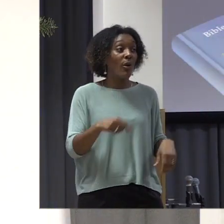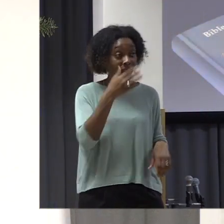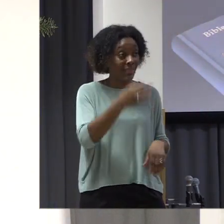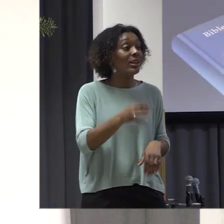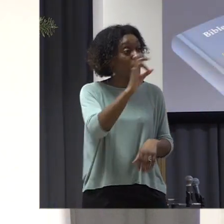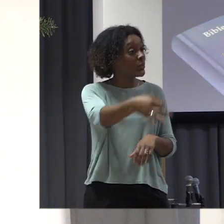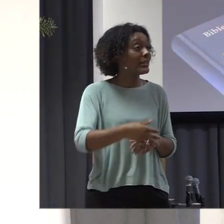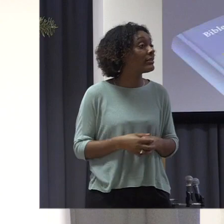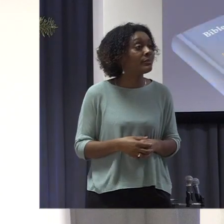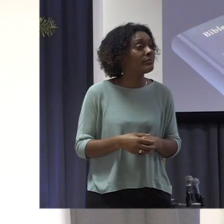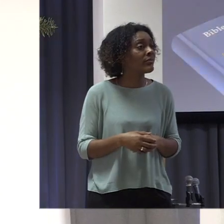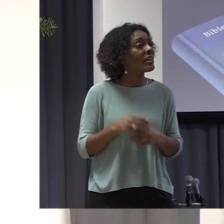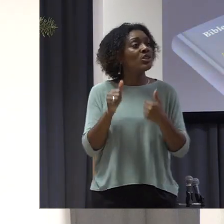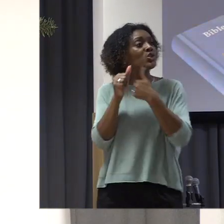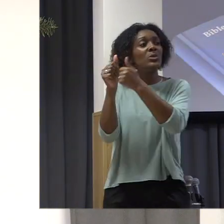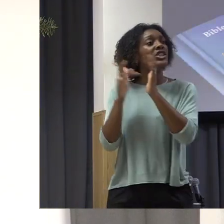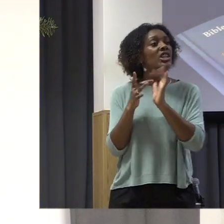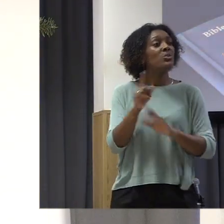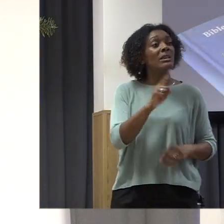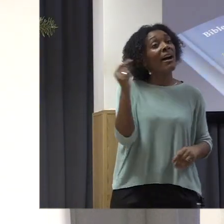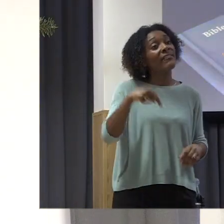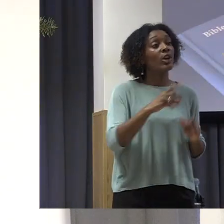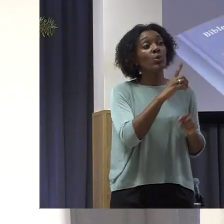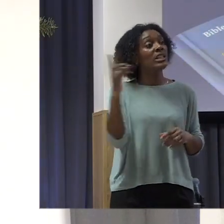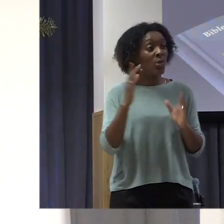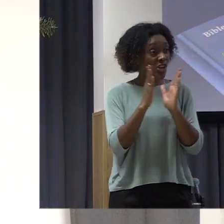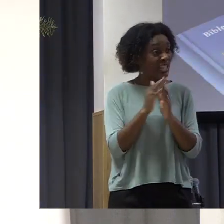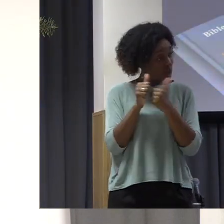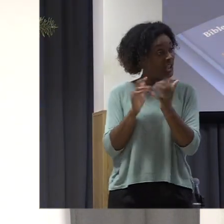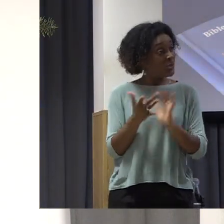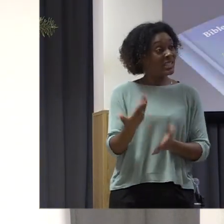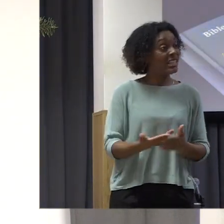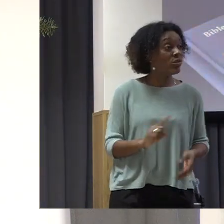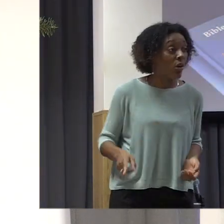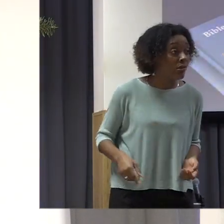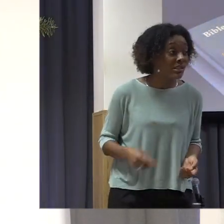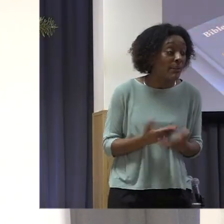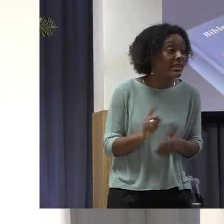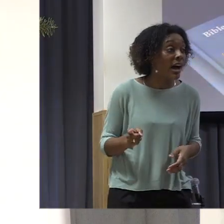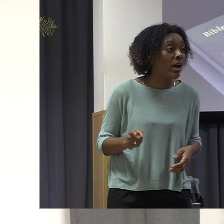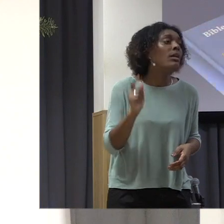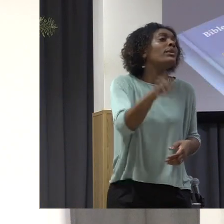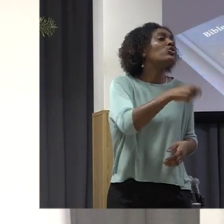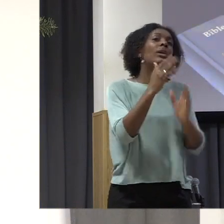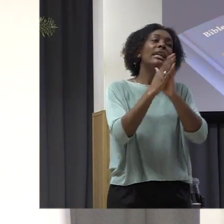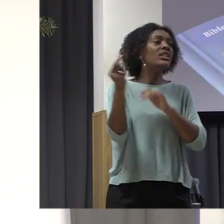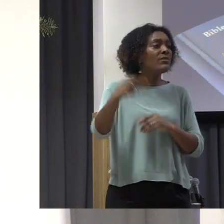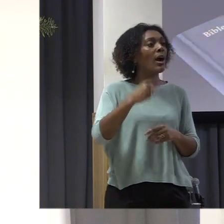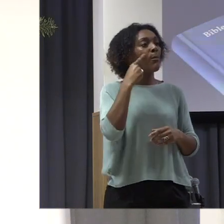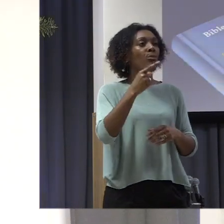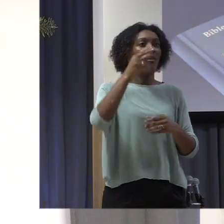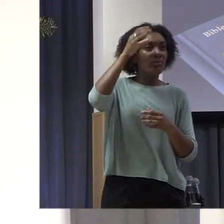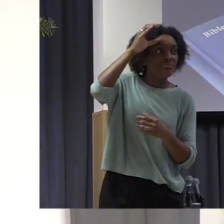La marche avec Dieu, ce n'est pas de venir dans une église. Évidemment, dans une église, j'y reçois un enseignement, j'y reçois